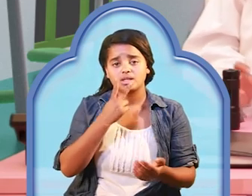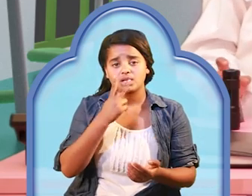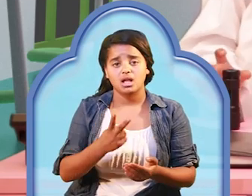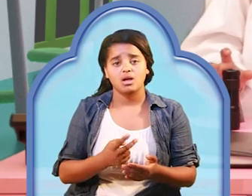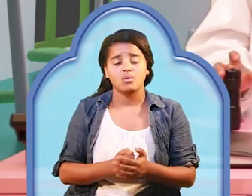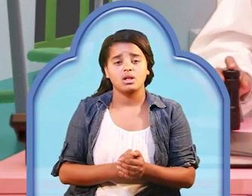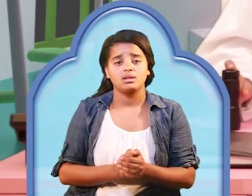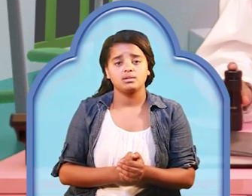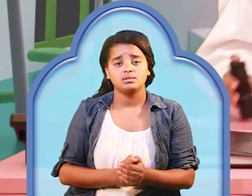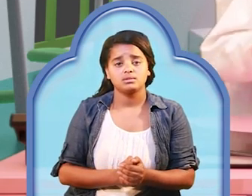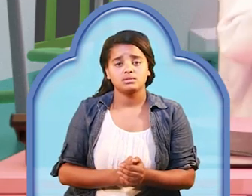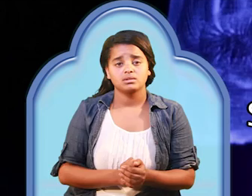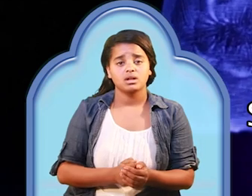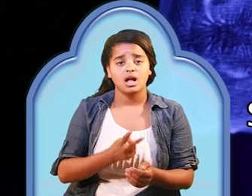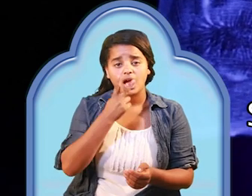በልዩ መብራት እናያለን።